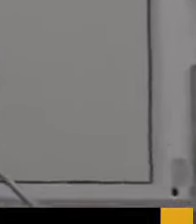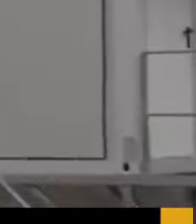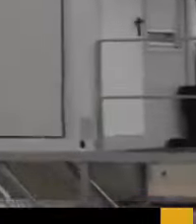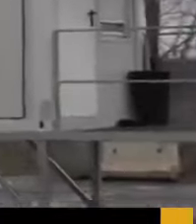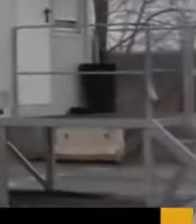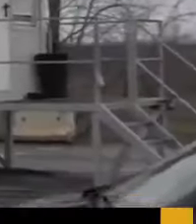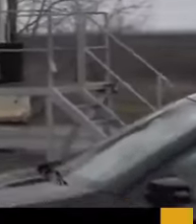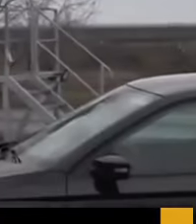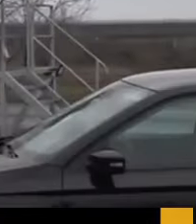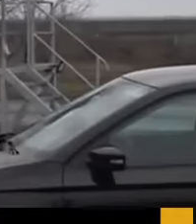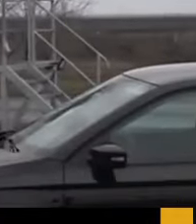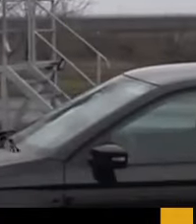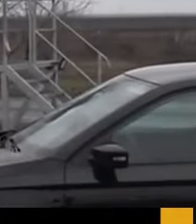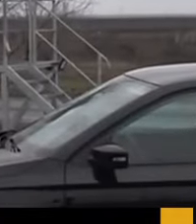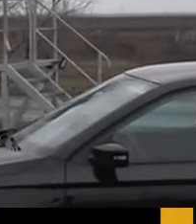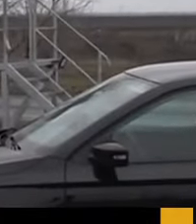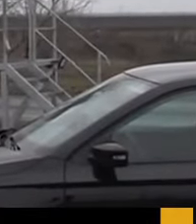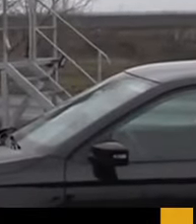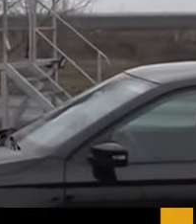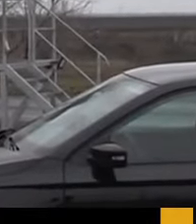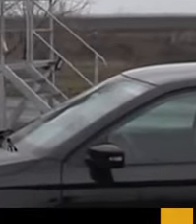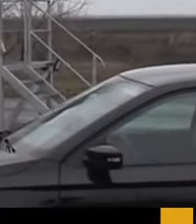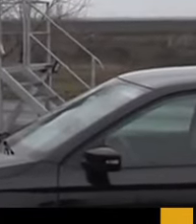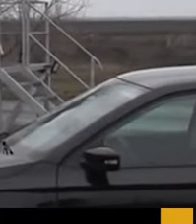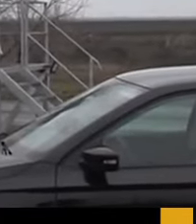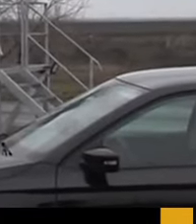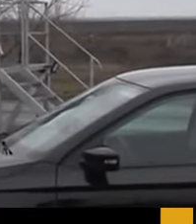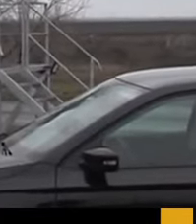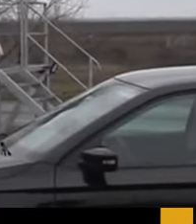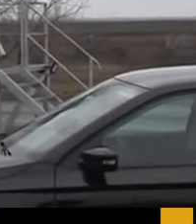de serviciu. În anchetă este vizat directorul Direcției Regionale Vamale București.